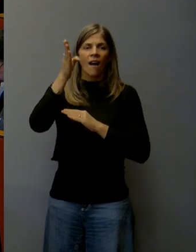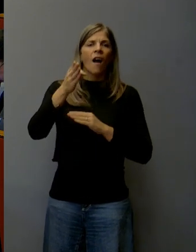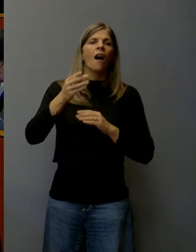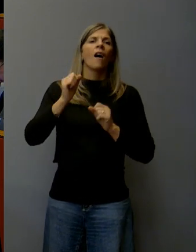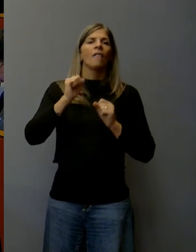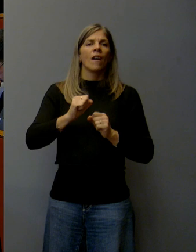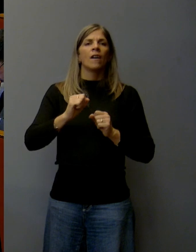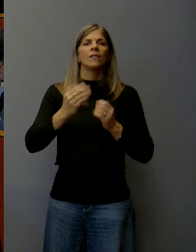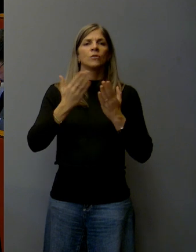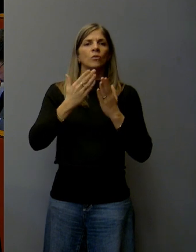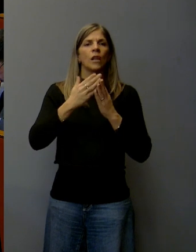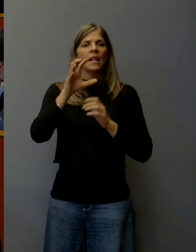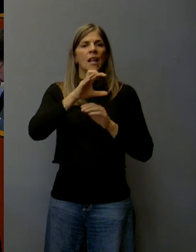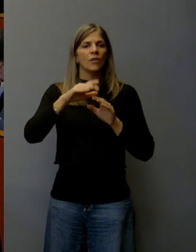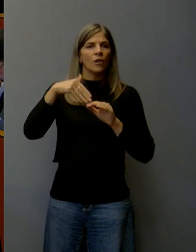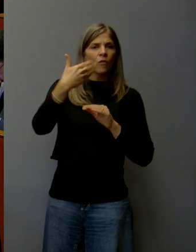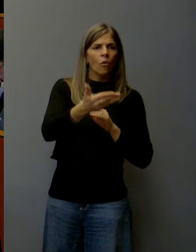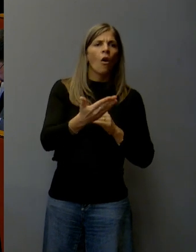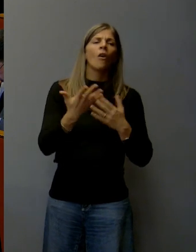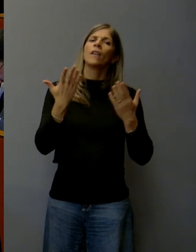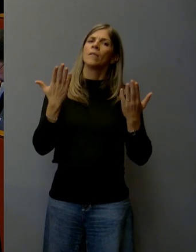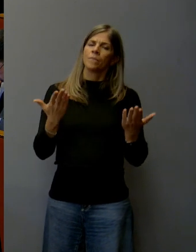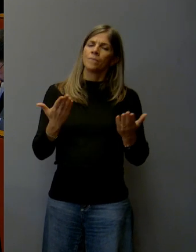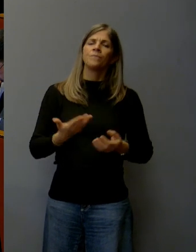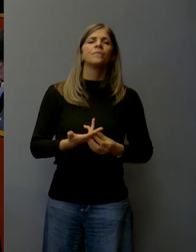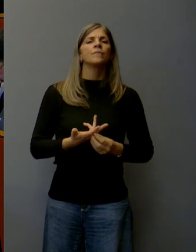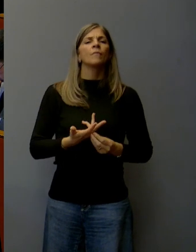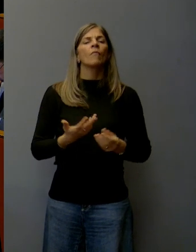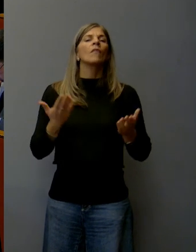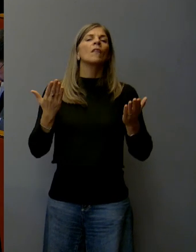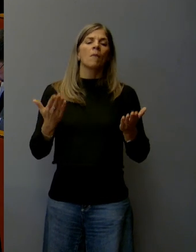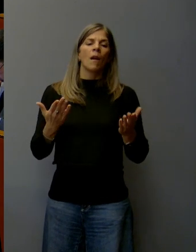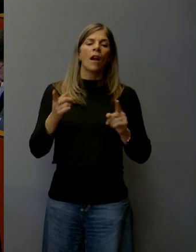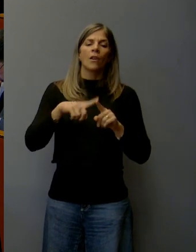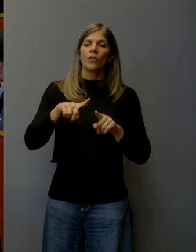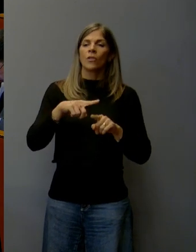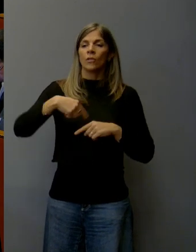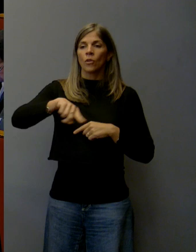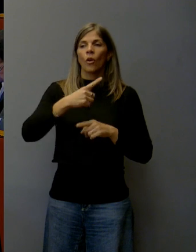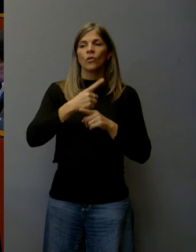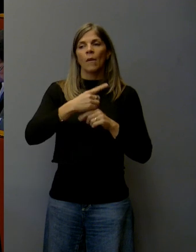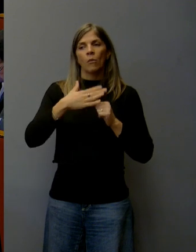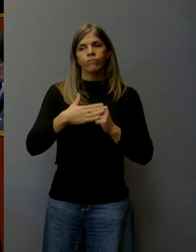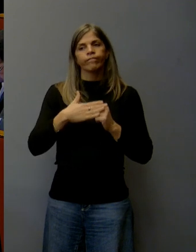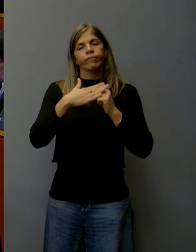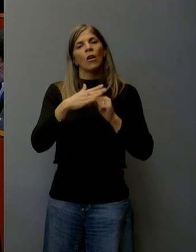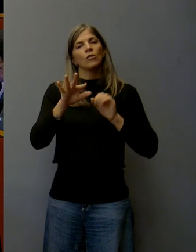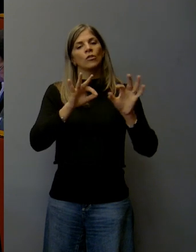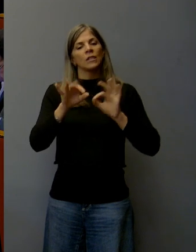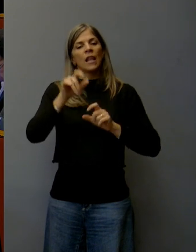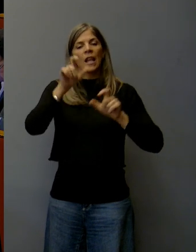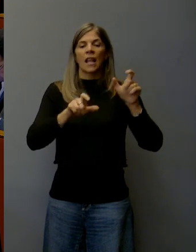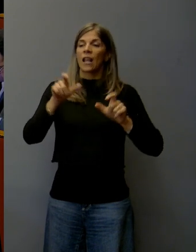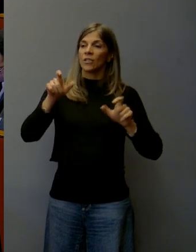città però così come dobbiamo sostenere Le scelte delle persone